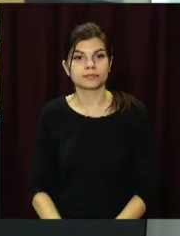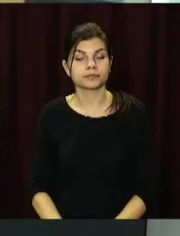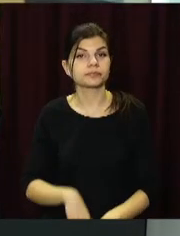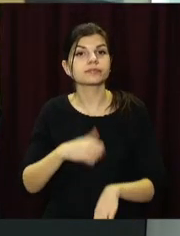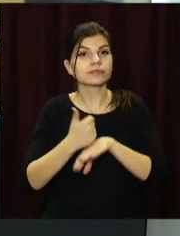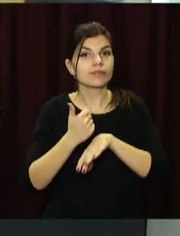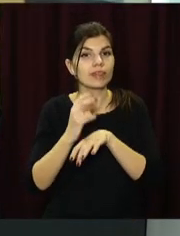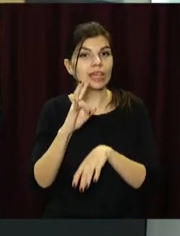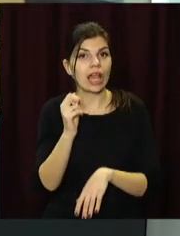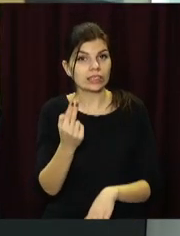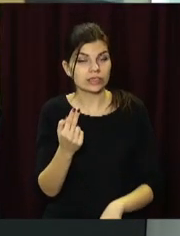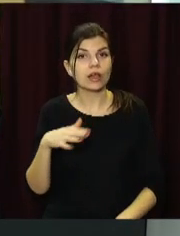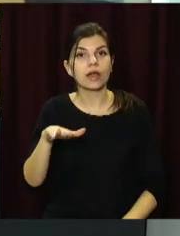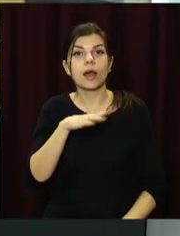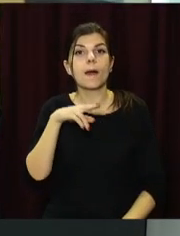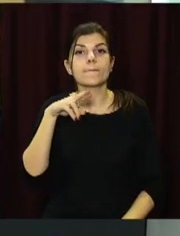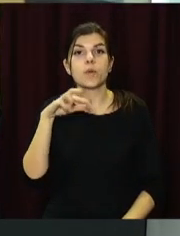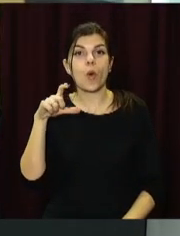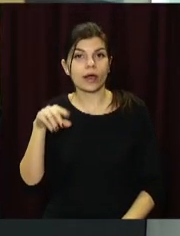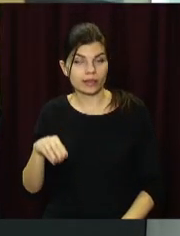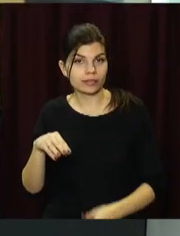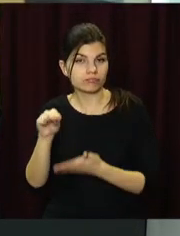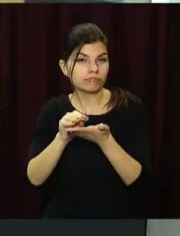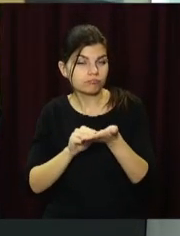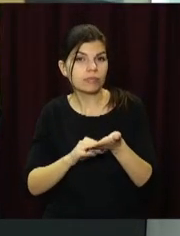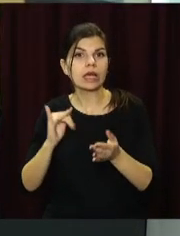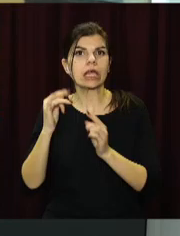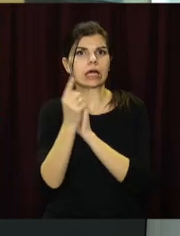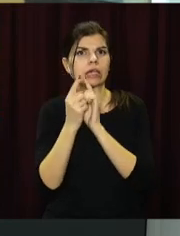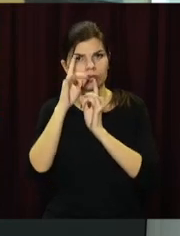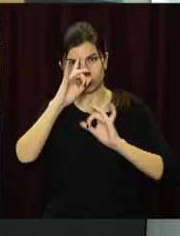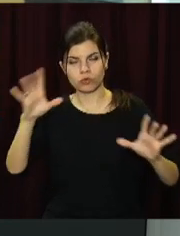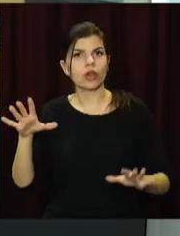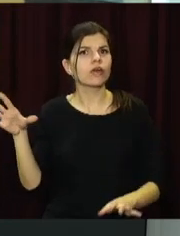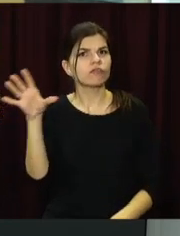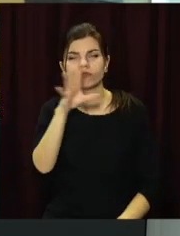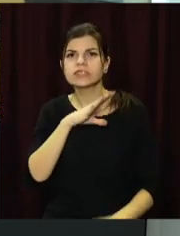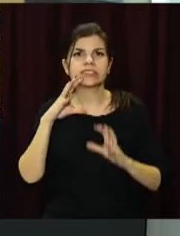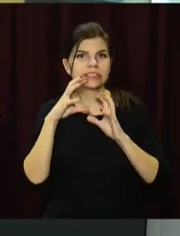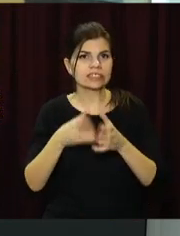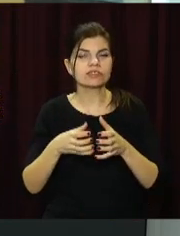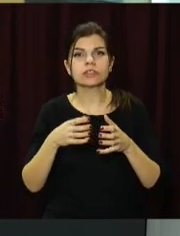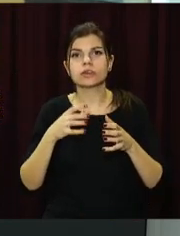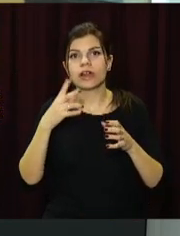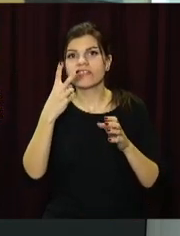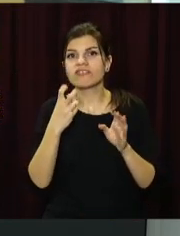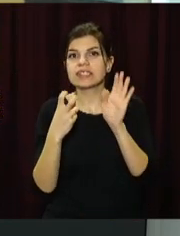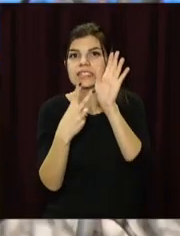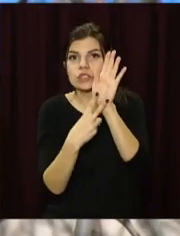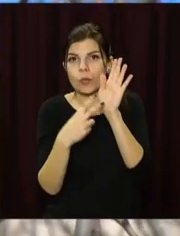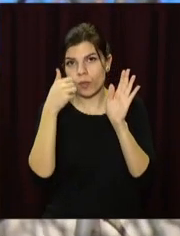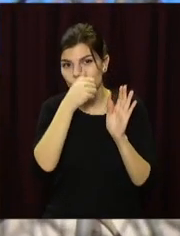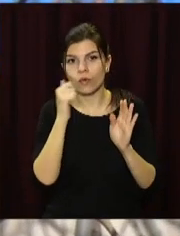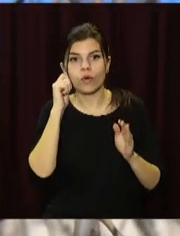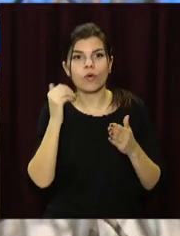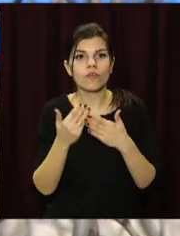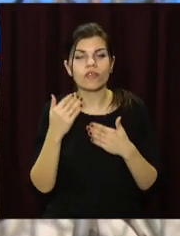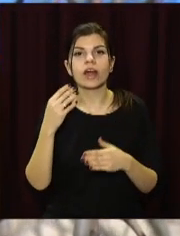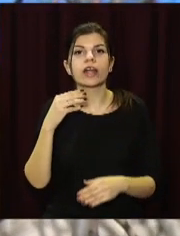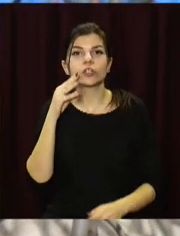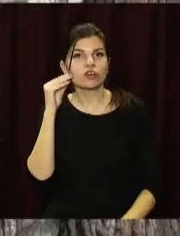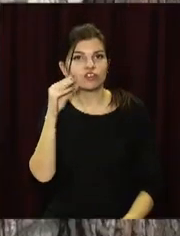Лідер нації, патріот, поет та визначний революціонер. Сьогодні вся країна та увесь світ відзначає 207-му річницю від дня народження